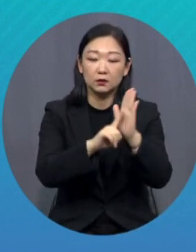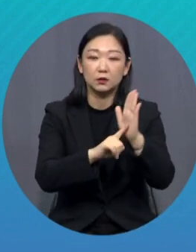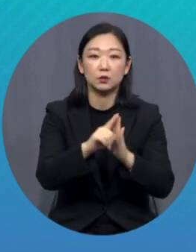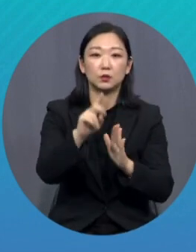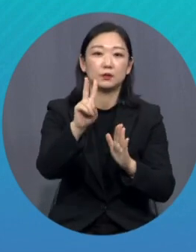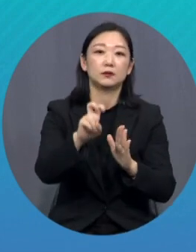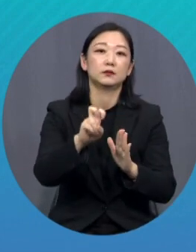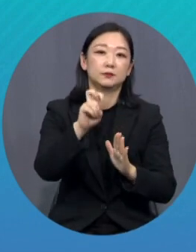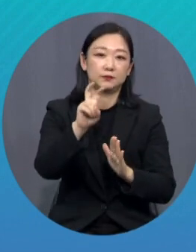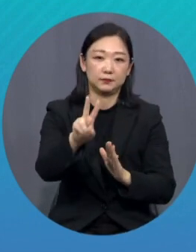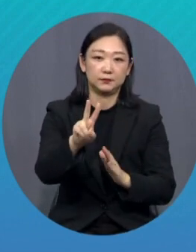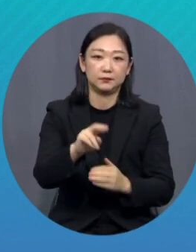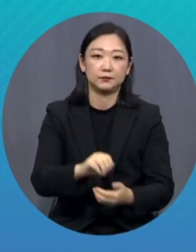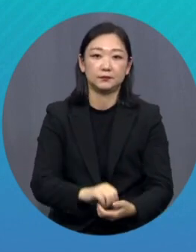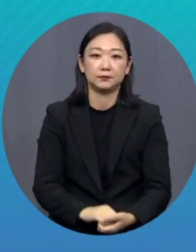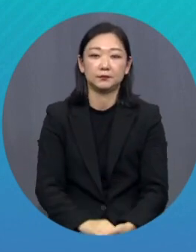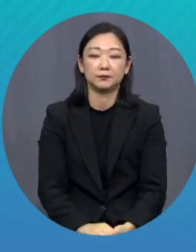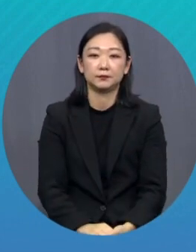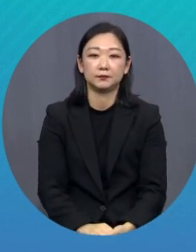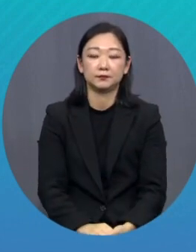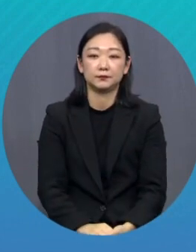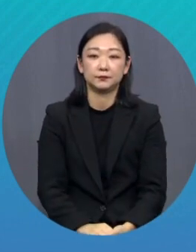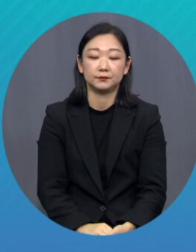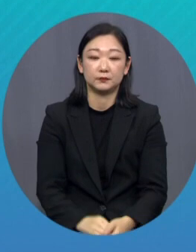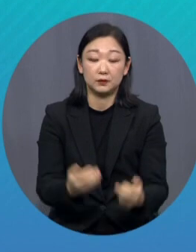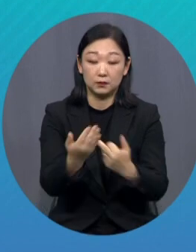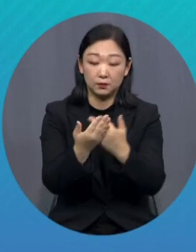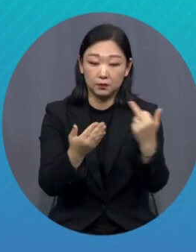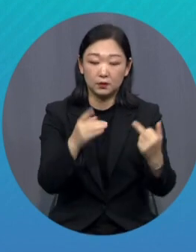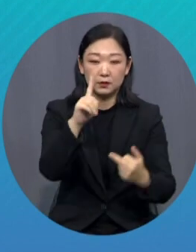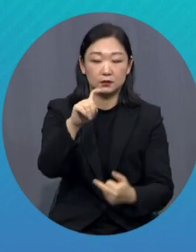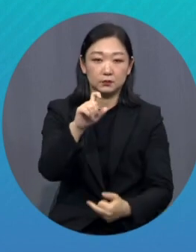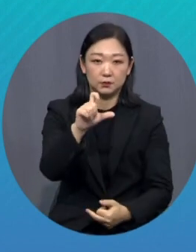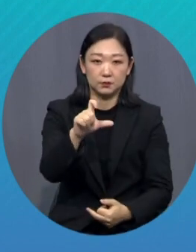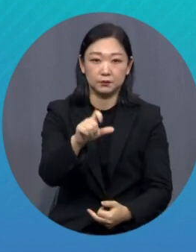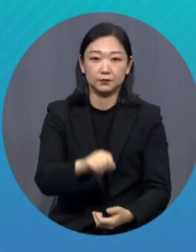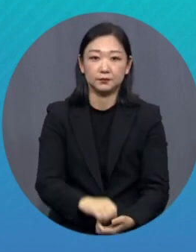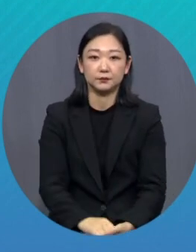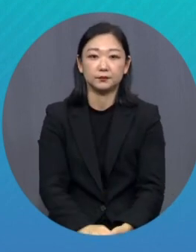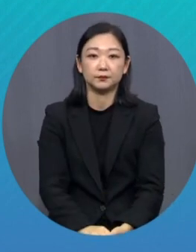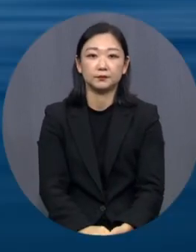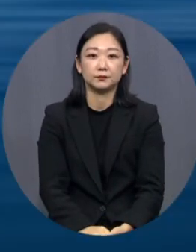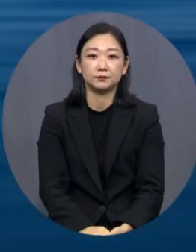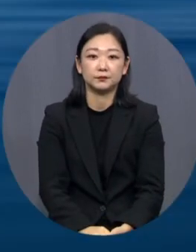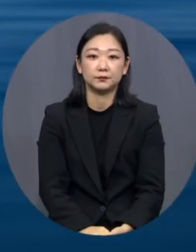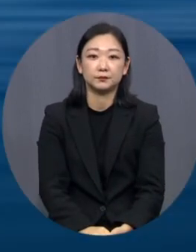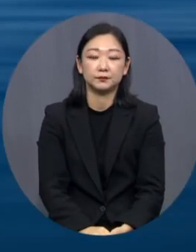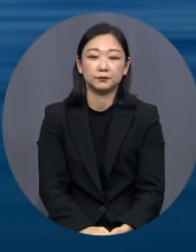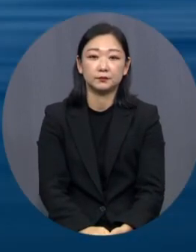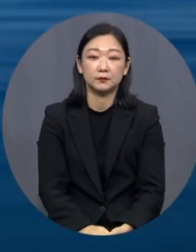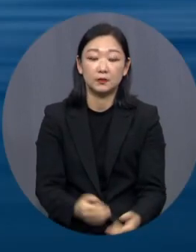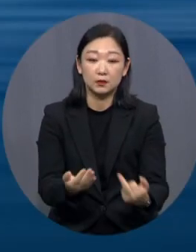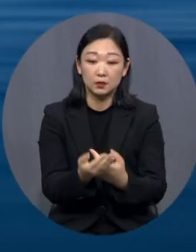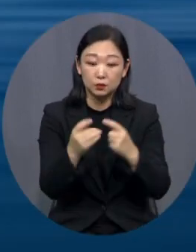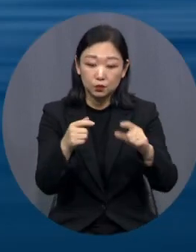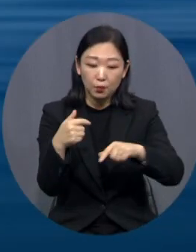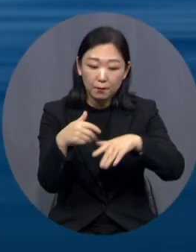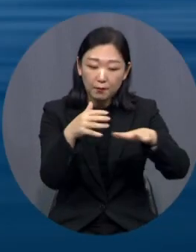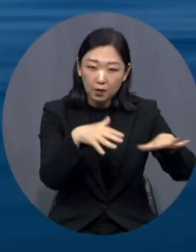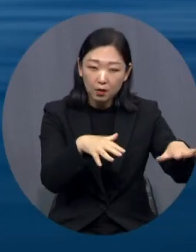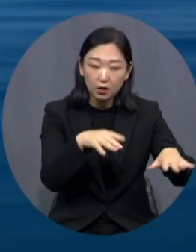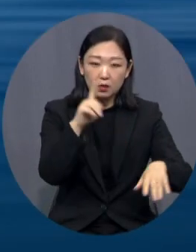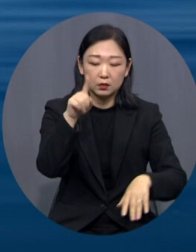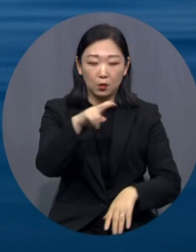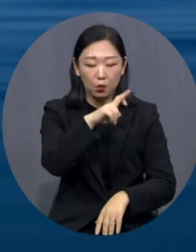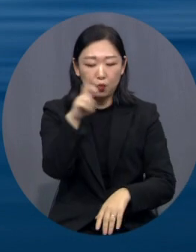지역에서 22도 안팎에 그칠 텐데요 상간 지역은 15도 안팎이 예상됩니다 제주도 해상에도 내일